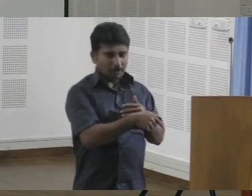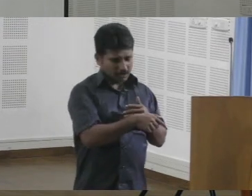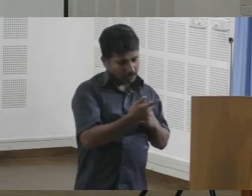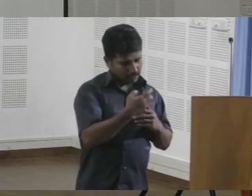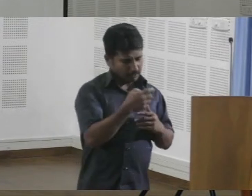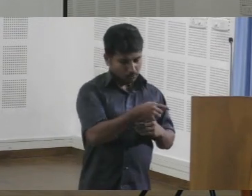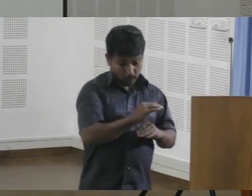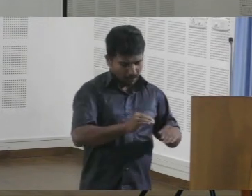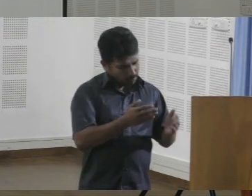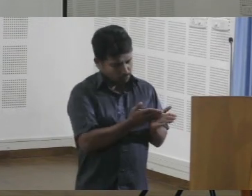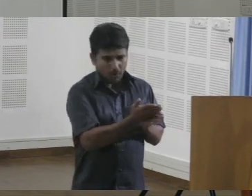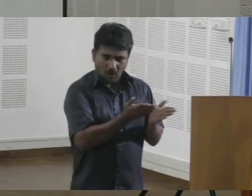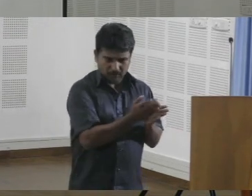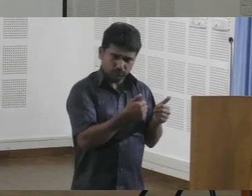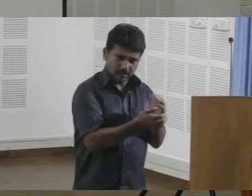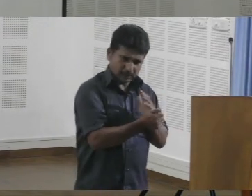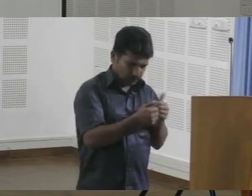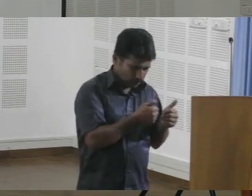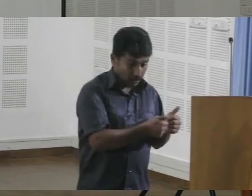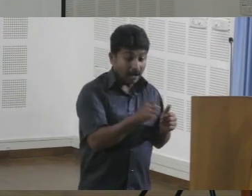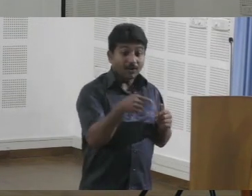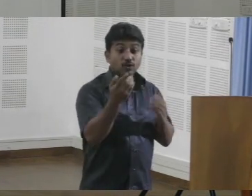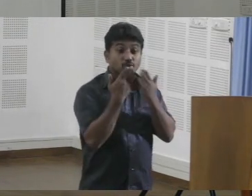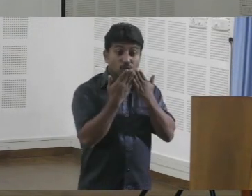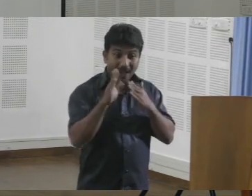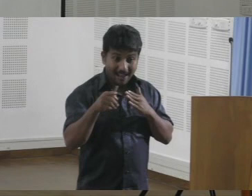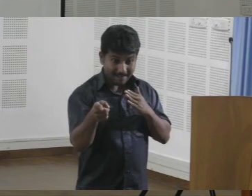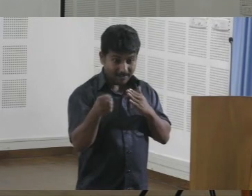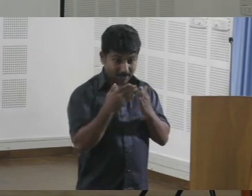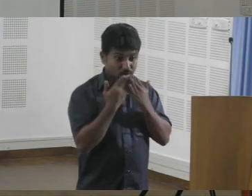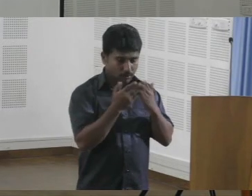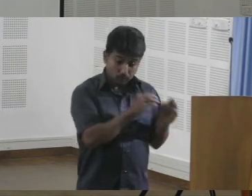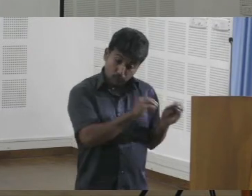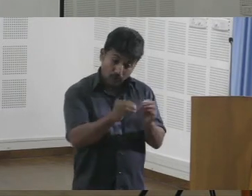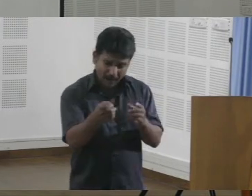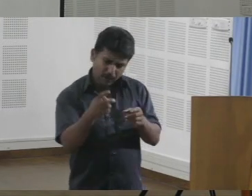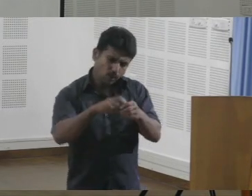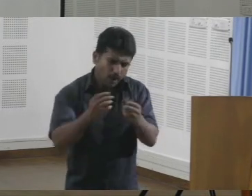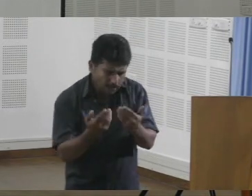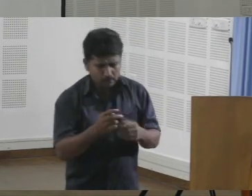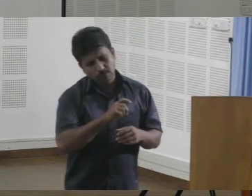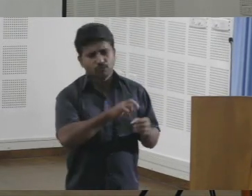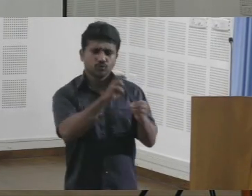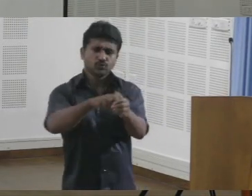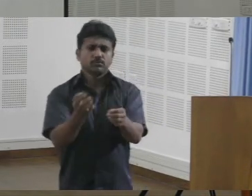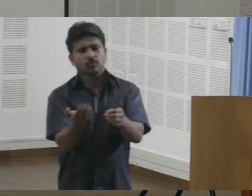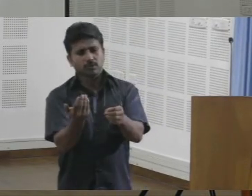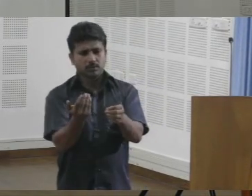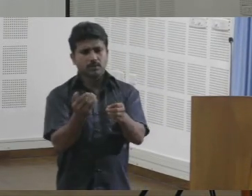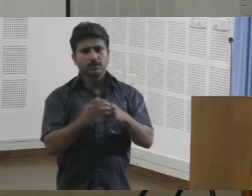പവർ സെന്റർ ഫോർ ഓട്ടിസം, നിങ്ങൾ അവിടെ ട്രൈ ചെയ്യൂ, അവിടെ അഡ്മിഷൻ കിട്ടാണ് എന്നുണ്ടെങ്കിൽ നിങ്ങൾ അവിടെ ട്രൈ ചെയ്യൂ.